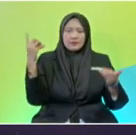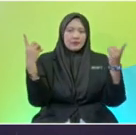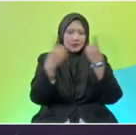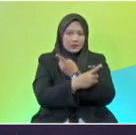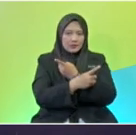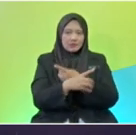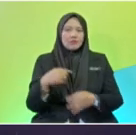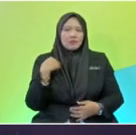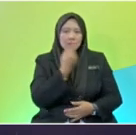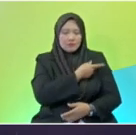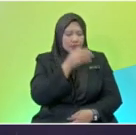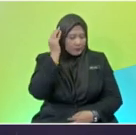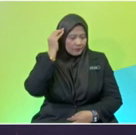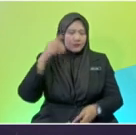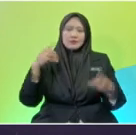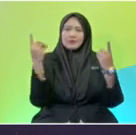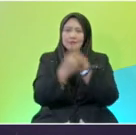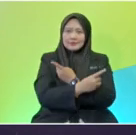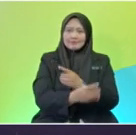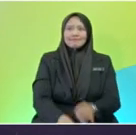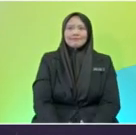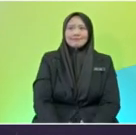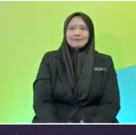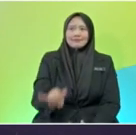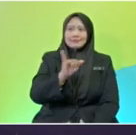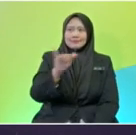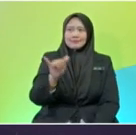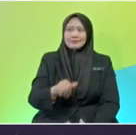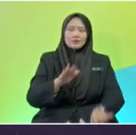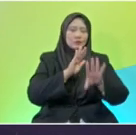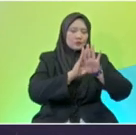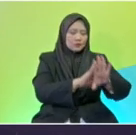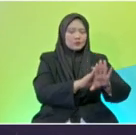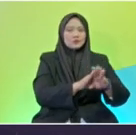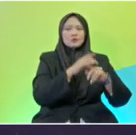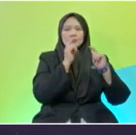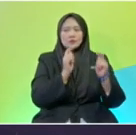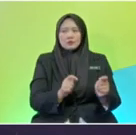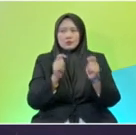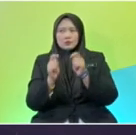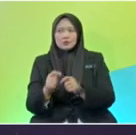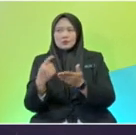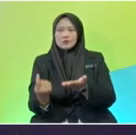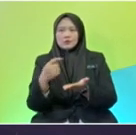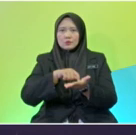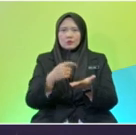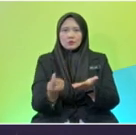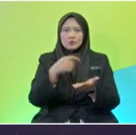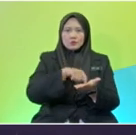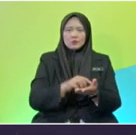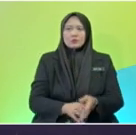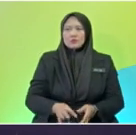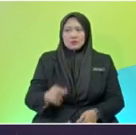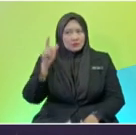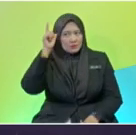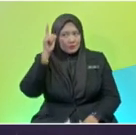sama Maksudnya saya gusi Veer dan juga ee bahagia ini saling berkait lah